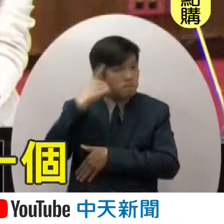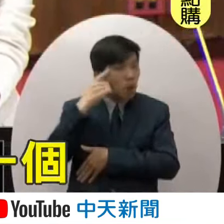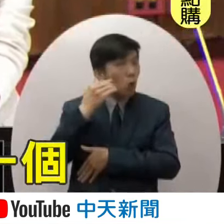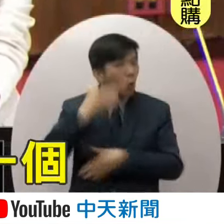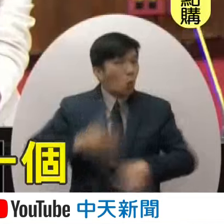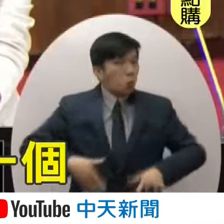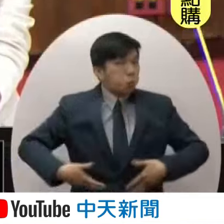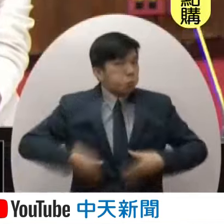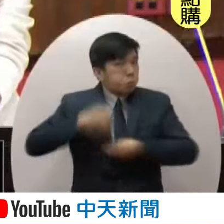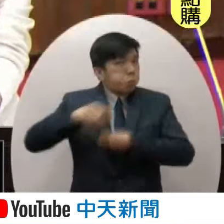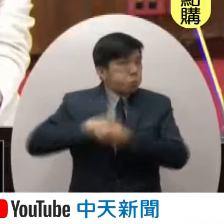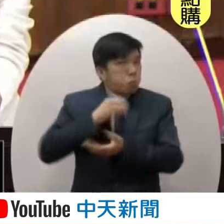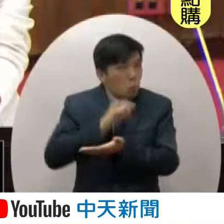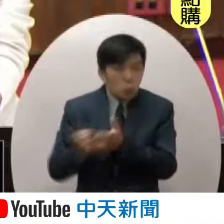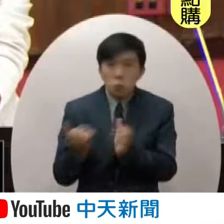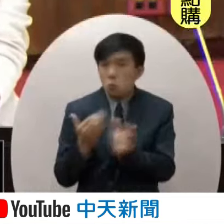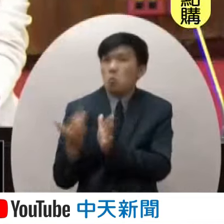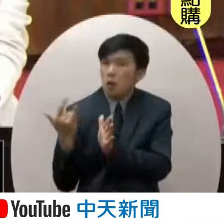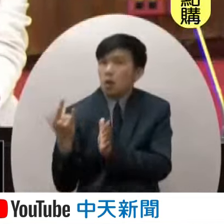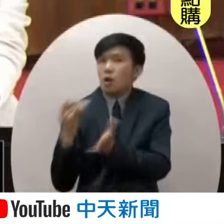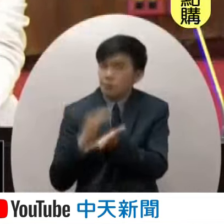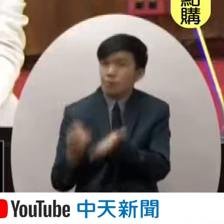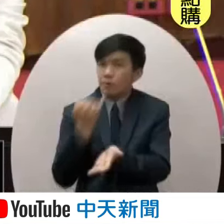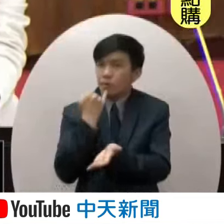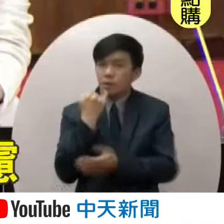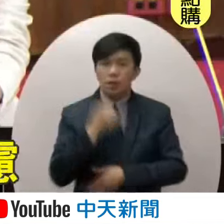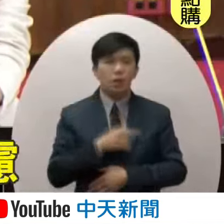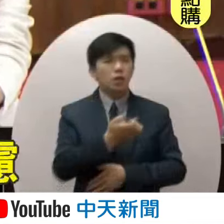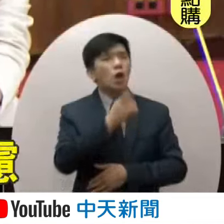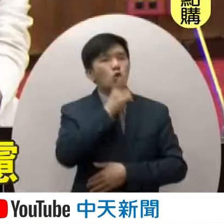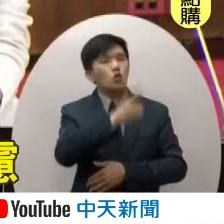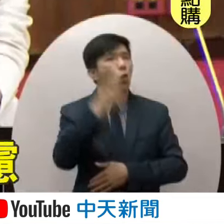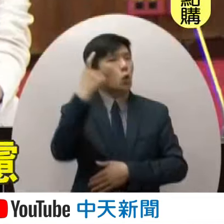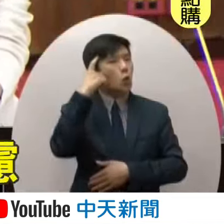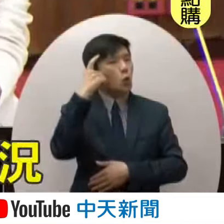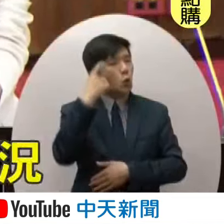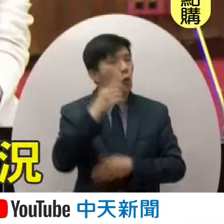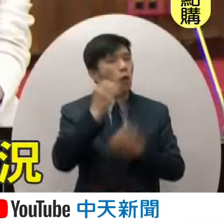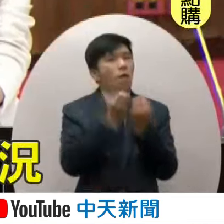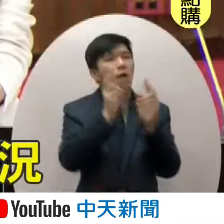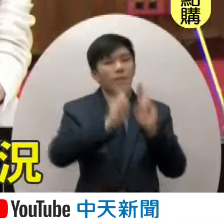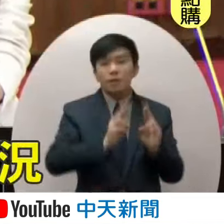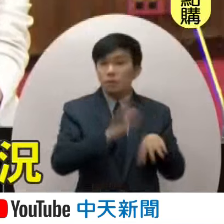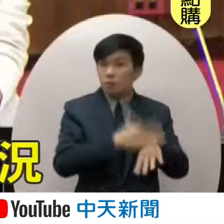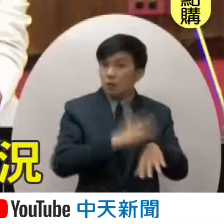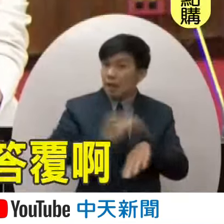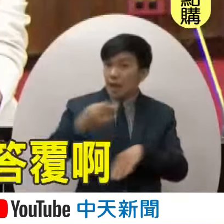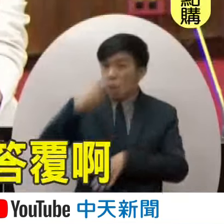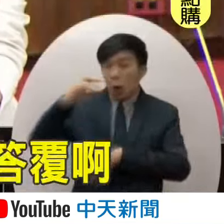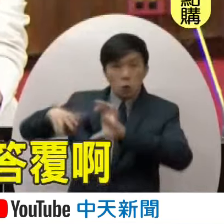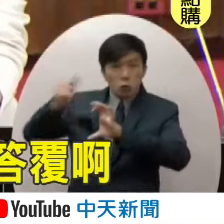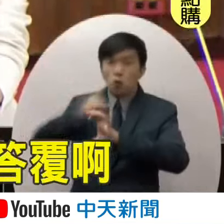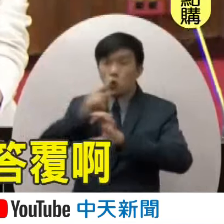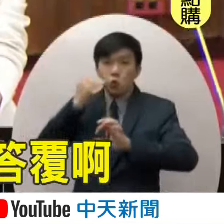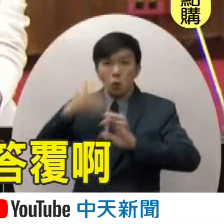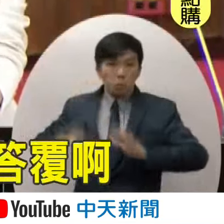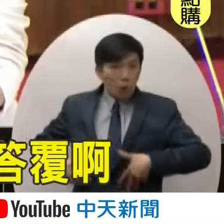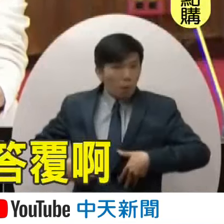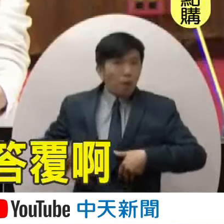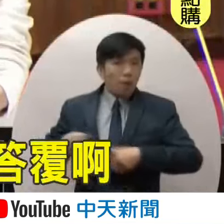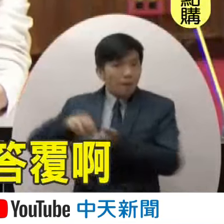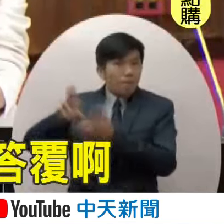使用的一个以备不时之需。你说完全不考虑，我们的赖总统还在考虑，万一发生什么紧急的状况，你们要不要给我们一个